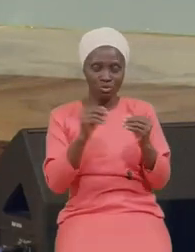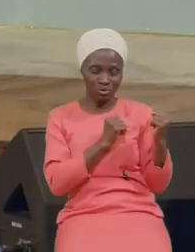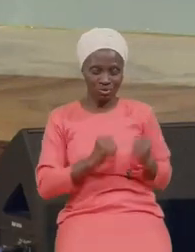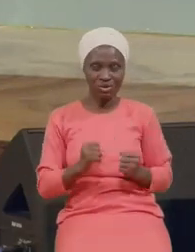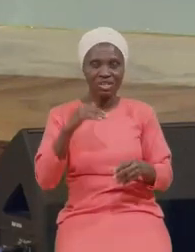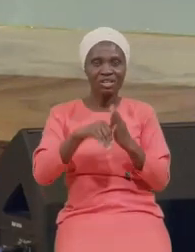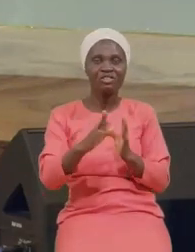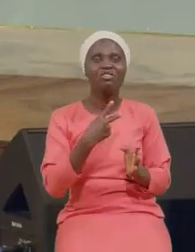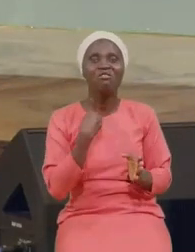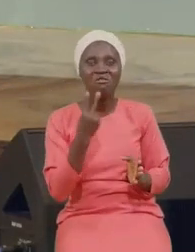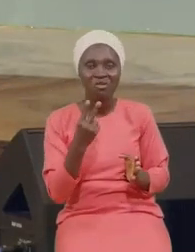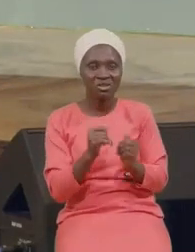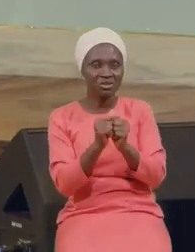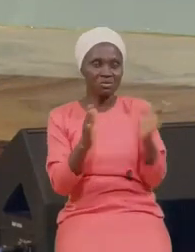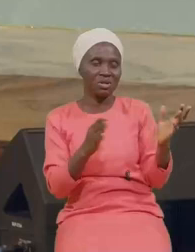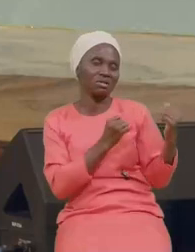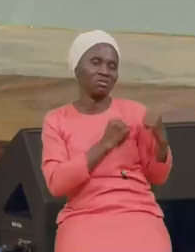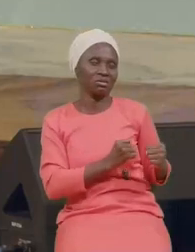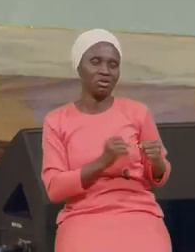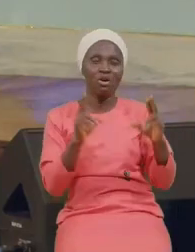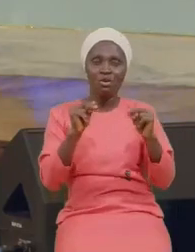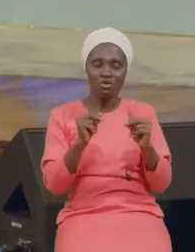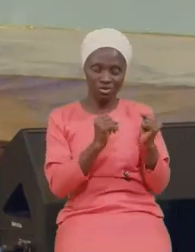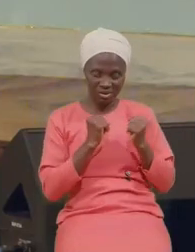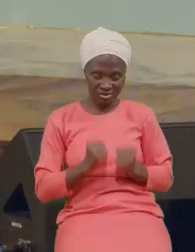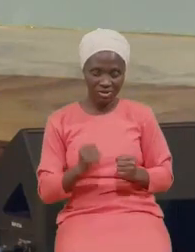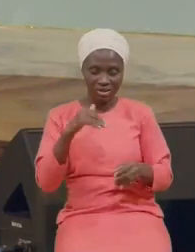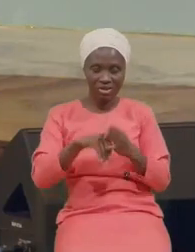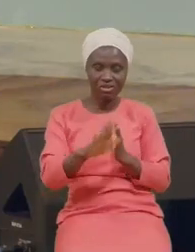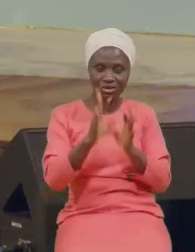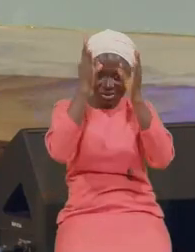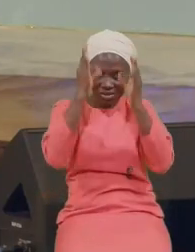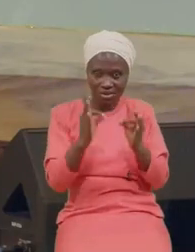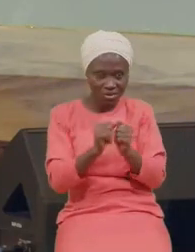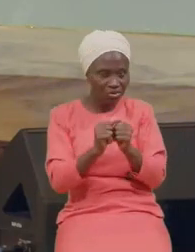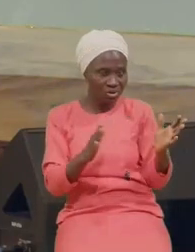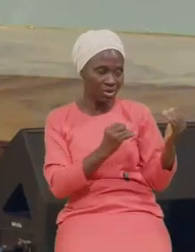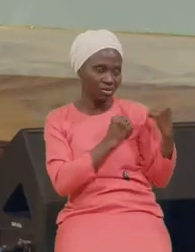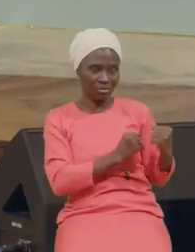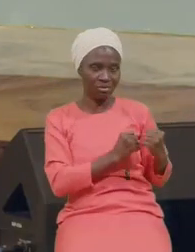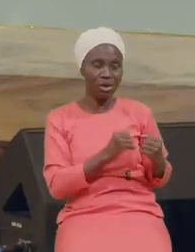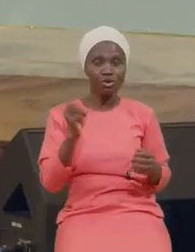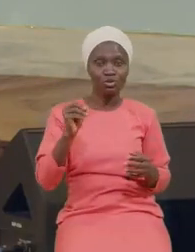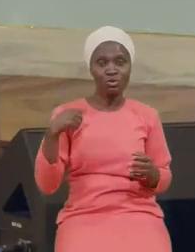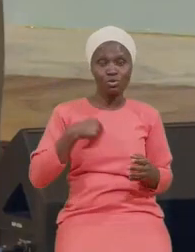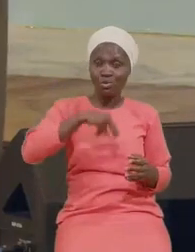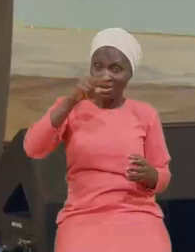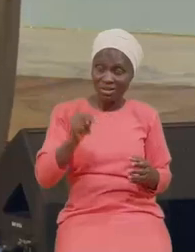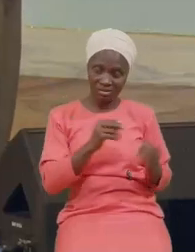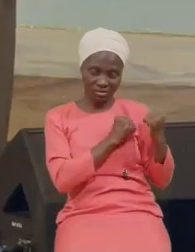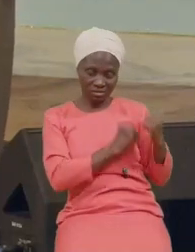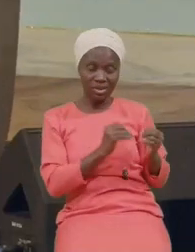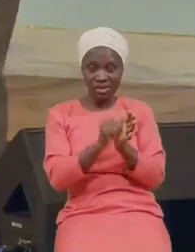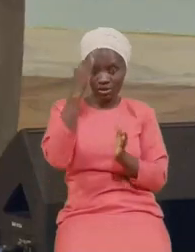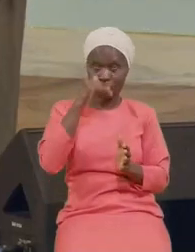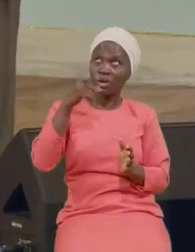courage il n'y a pas de force dans votre décision sans le courage il faut le courage donc Dieu a dit au